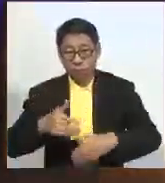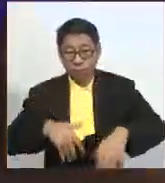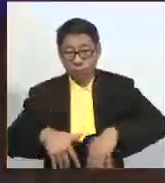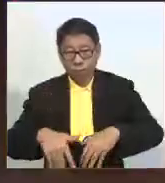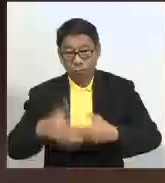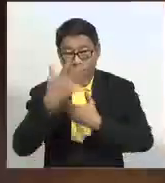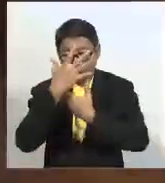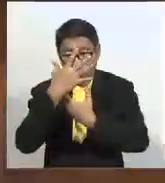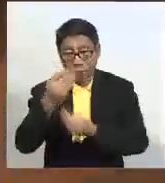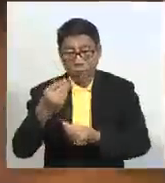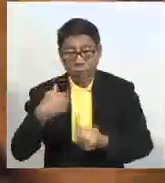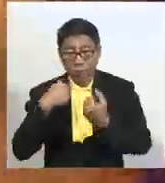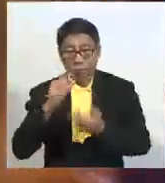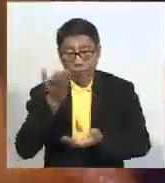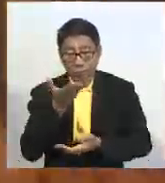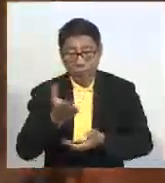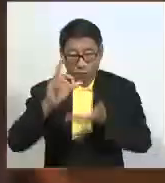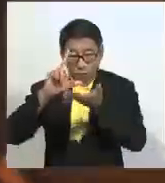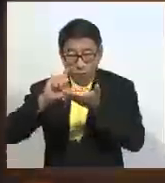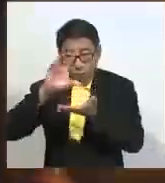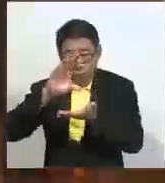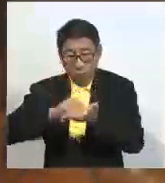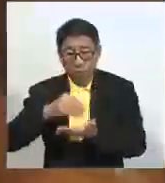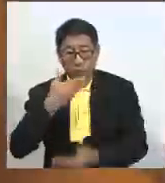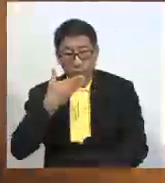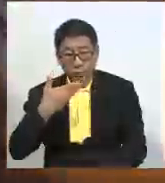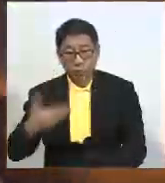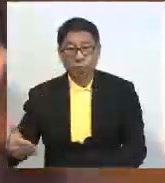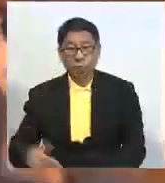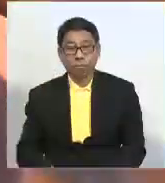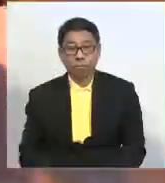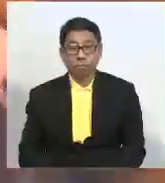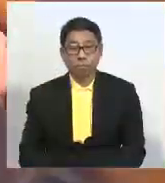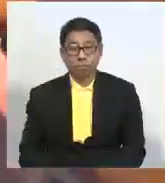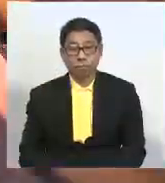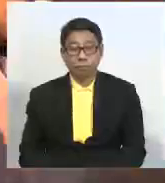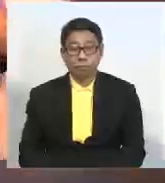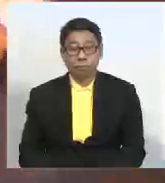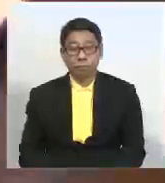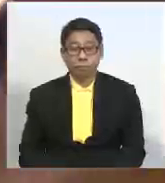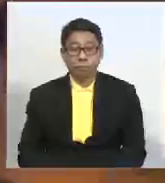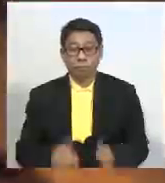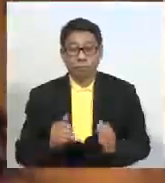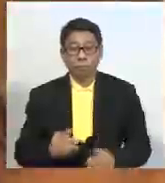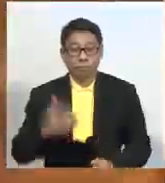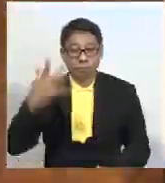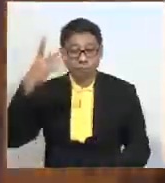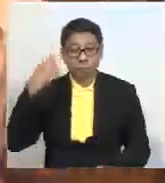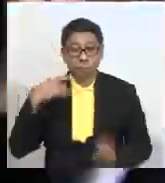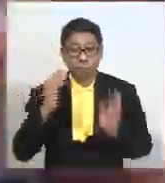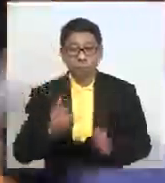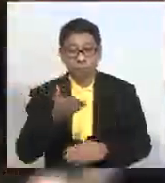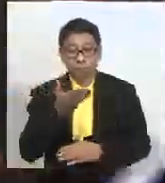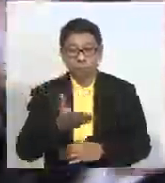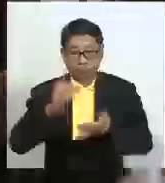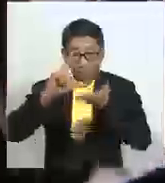าชนให้ความสนใจขอถ่ายรูปกับท่านนายกตลอดงานเลยค่ะ โอ้นี่นะคะเรียกว่าฮอตมากเมื่อวานใครๆก็ต้